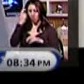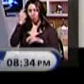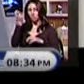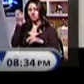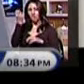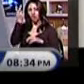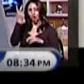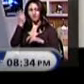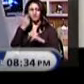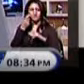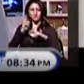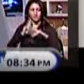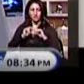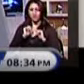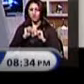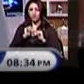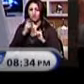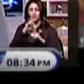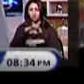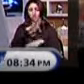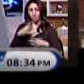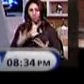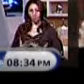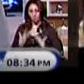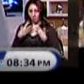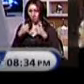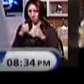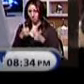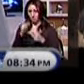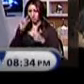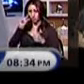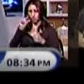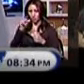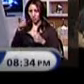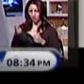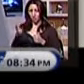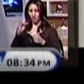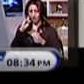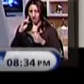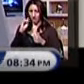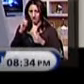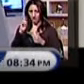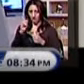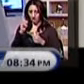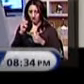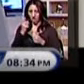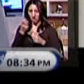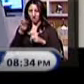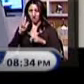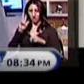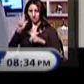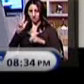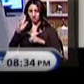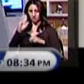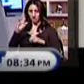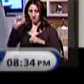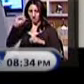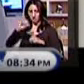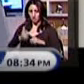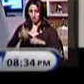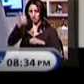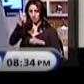المثقف الثائر الدكتور علاء الأصواني. اسمح لنا بأن نكرم أنفسنا